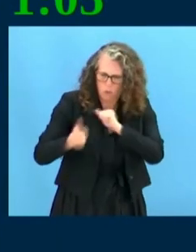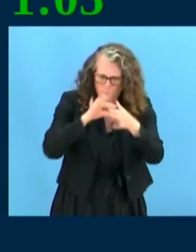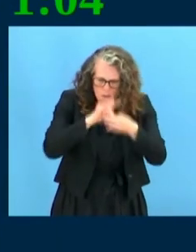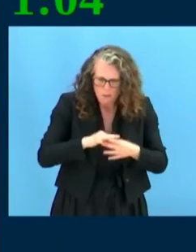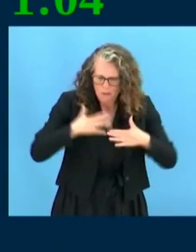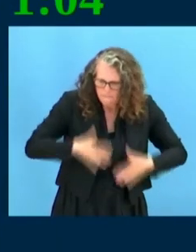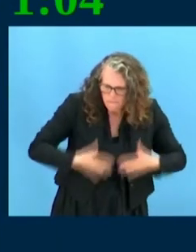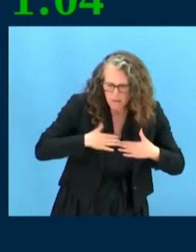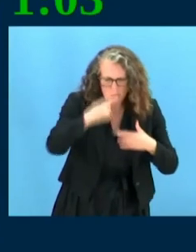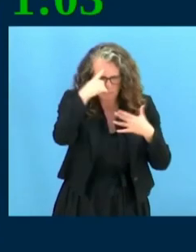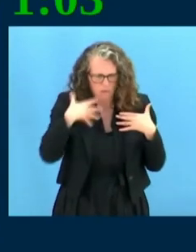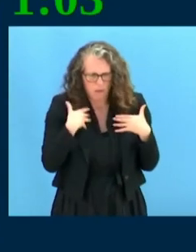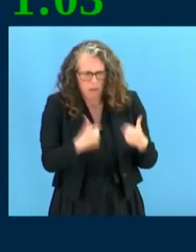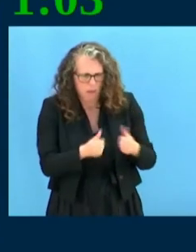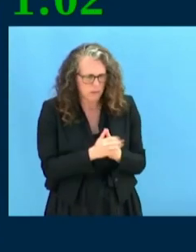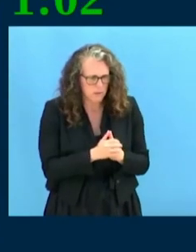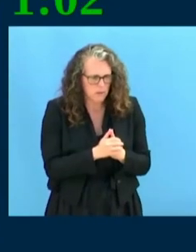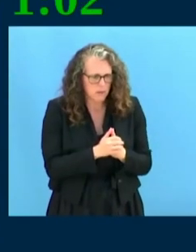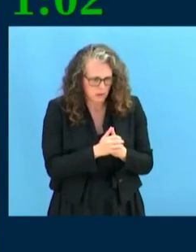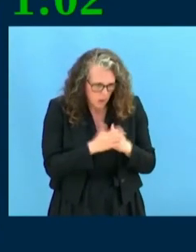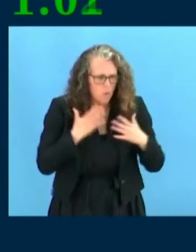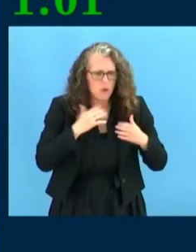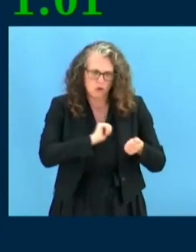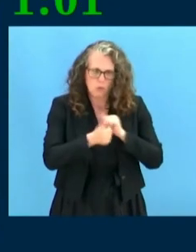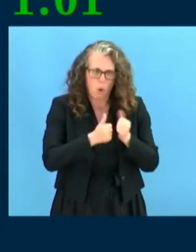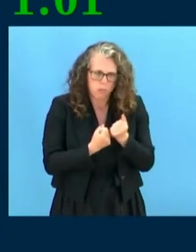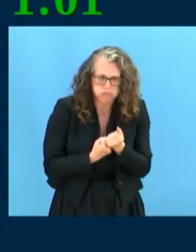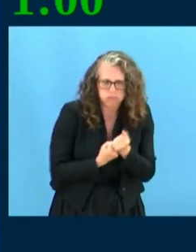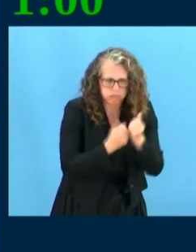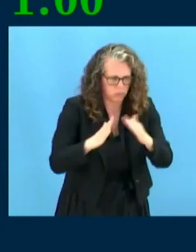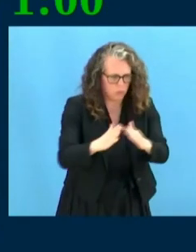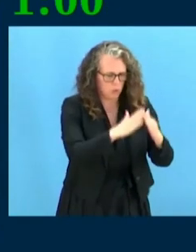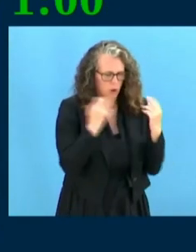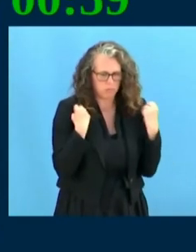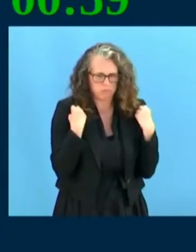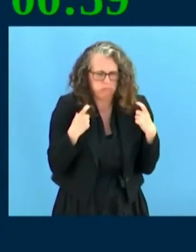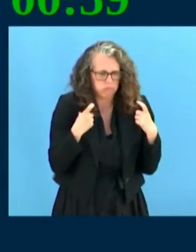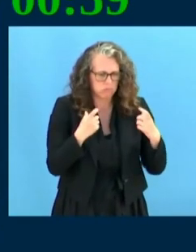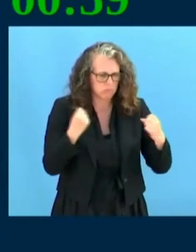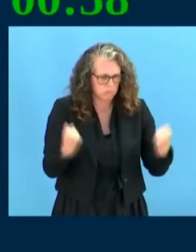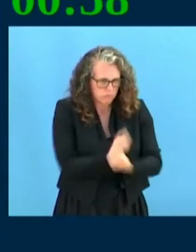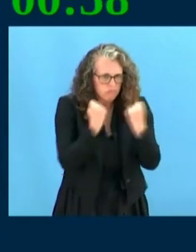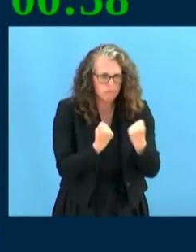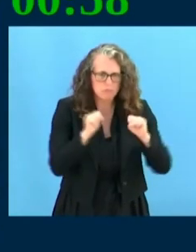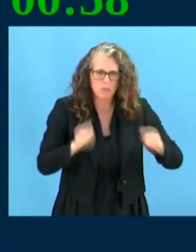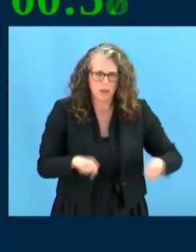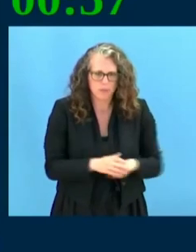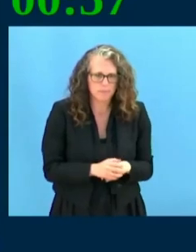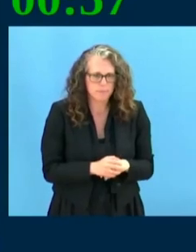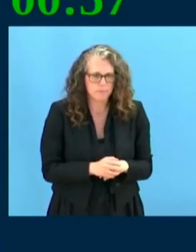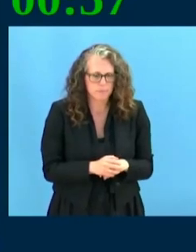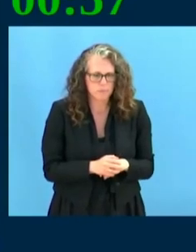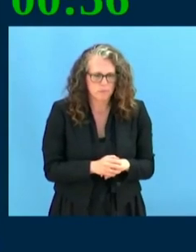sivillerin ve savaş esirlerinin sorunlarına, yargısız infazlara, işkenceye, kayıp kişiler ve zorla kaybedilen